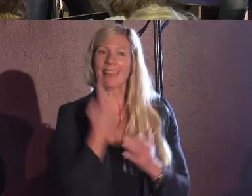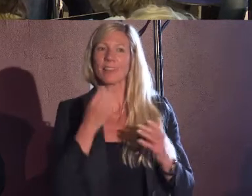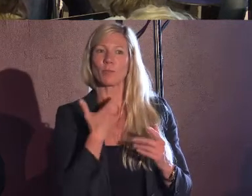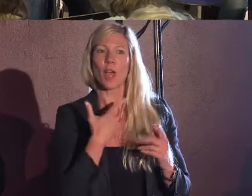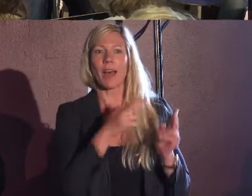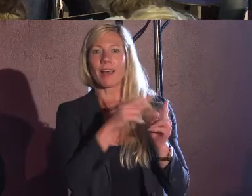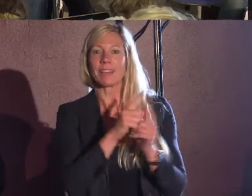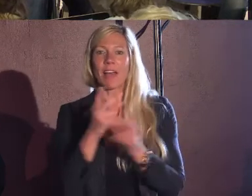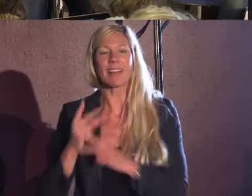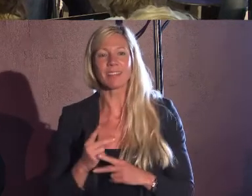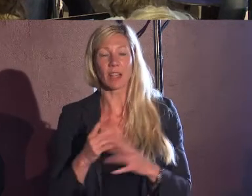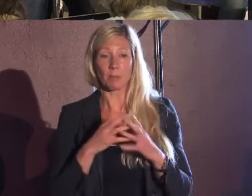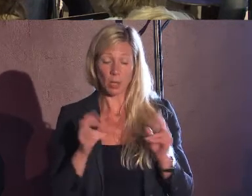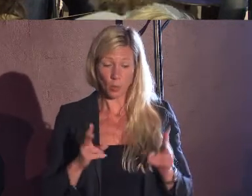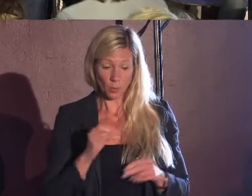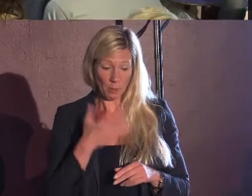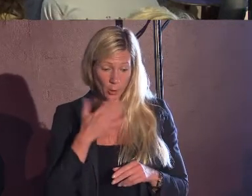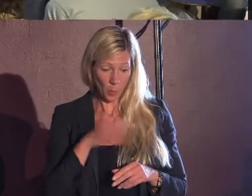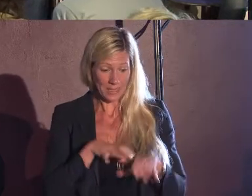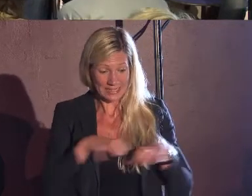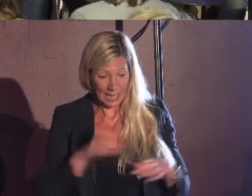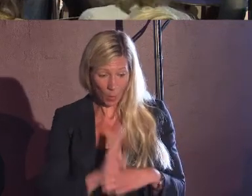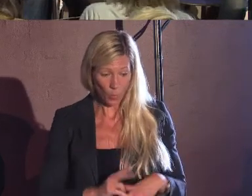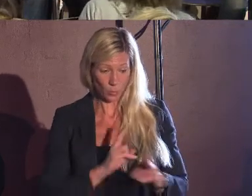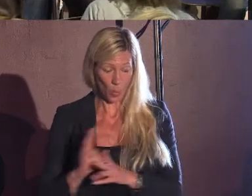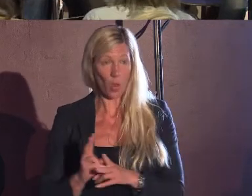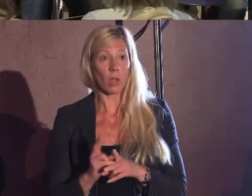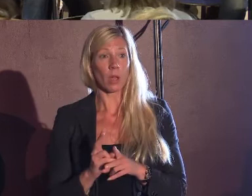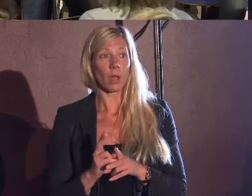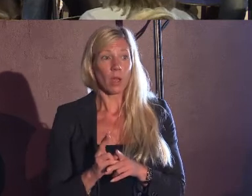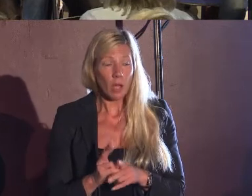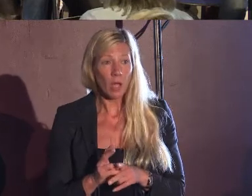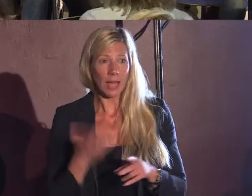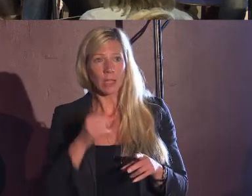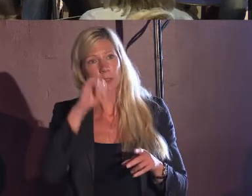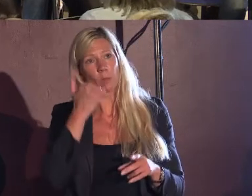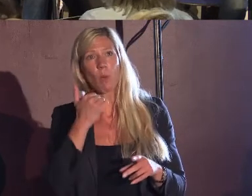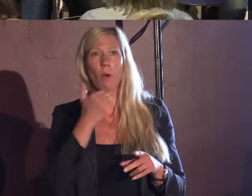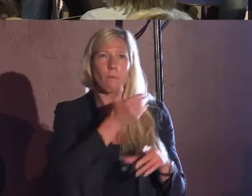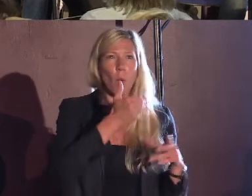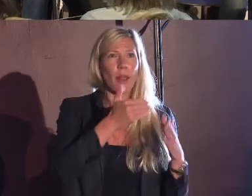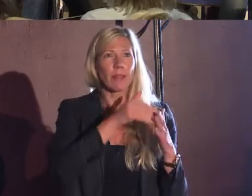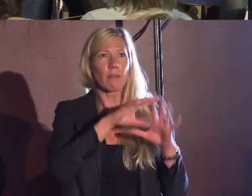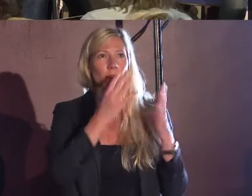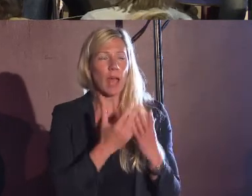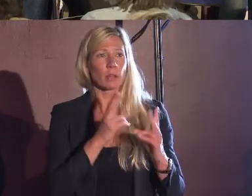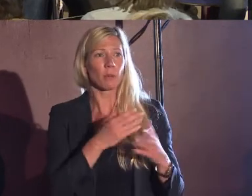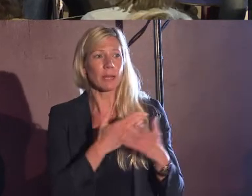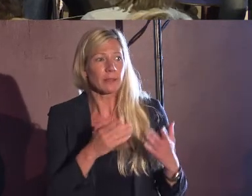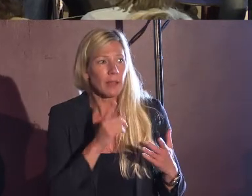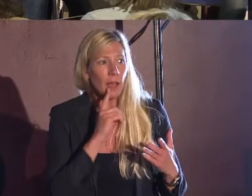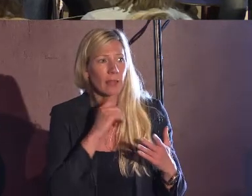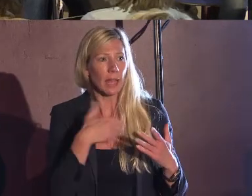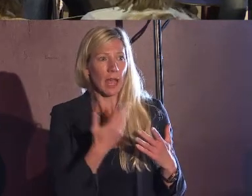om eller liksom scenkonst eller liknande och förhålla dig till världen som kanske inte bara är universella utan som även